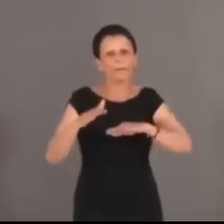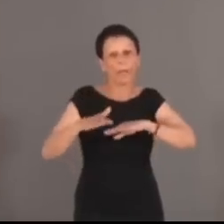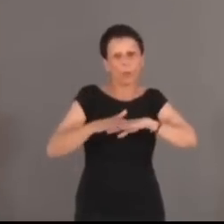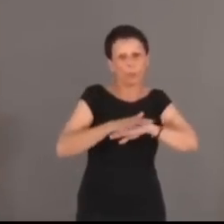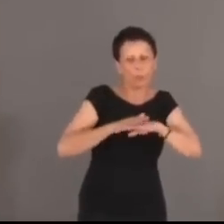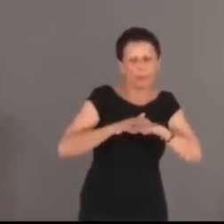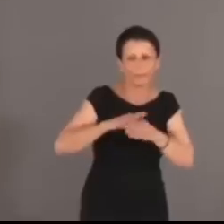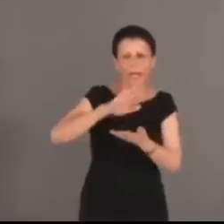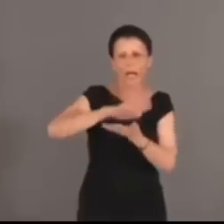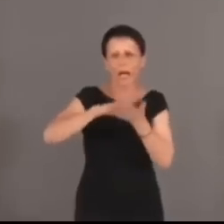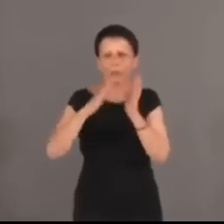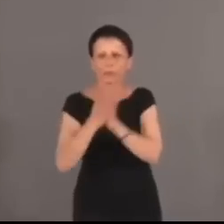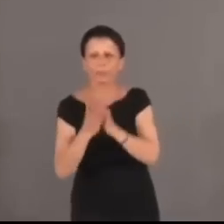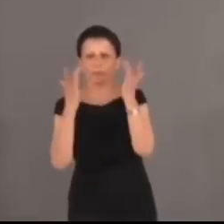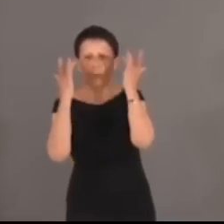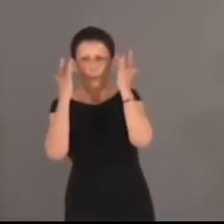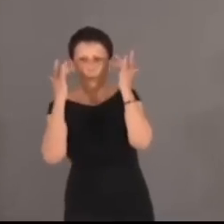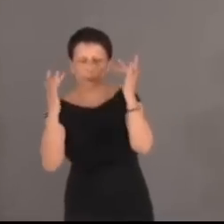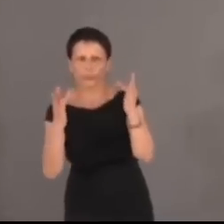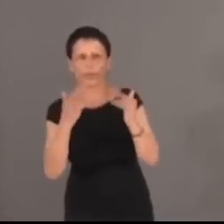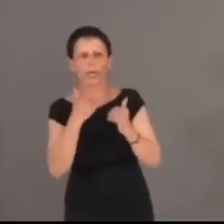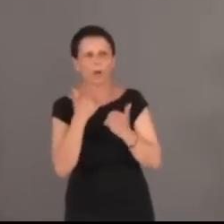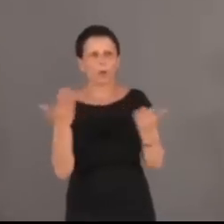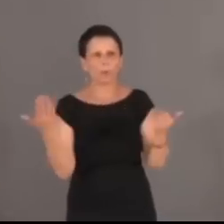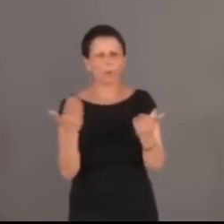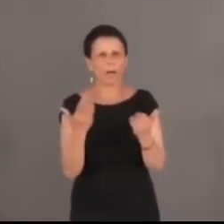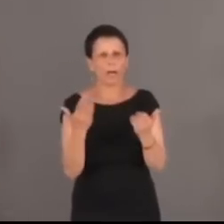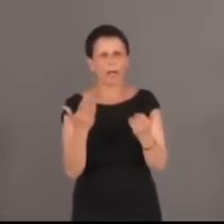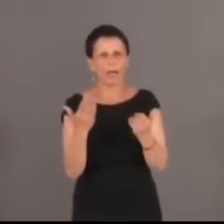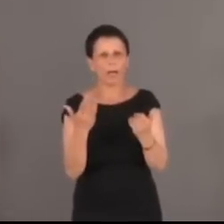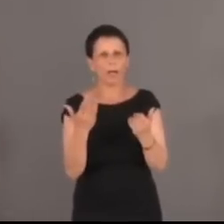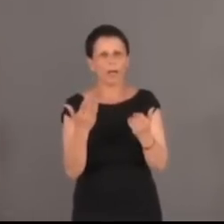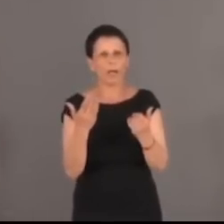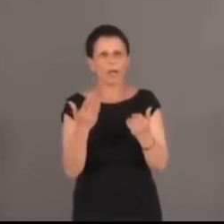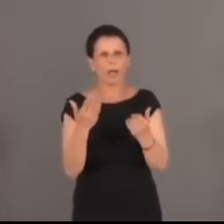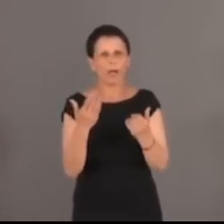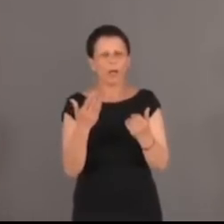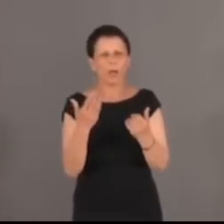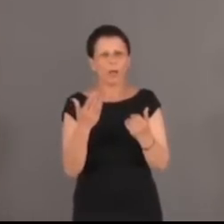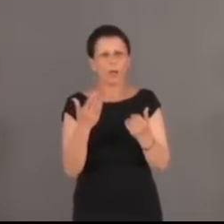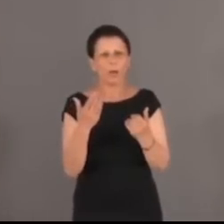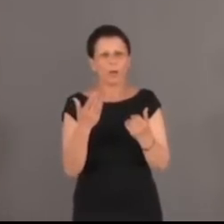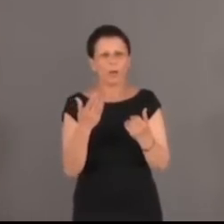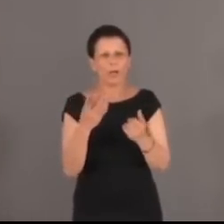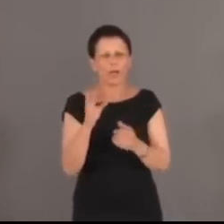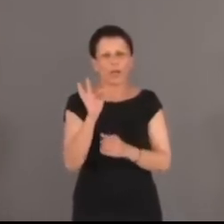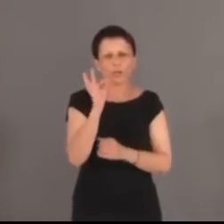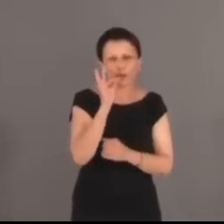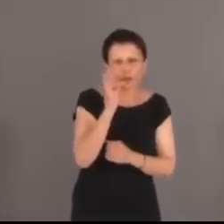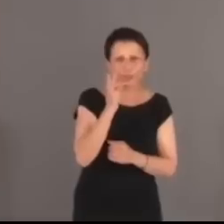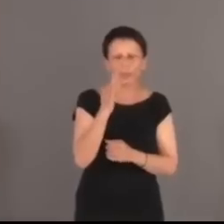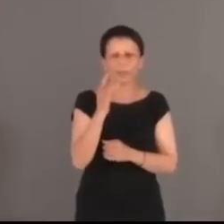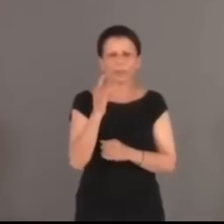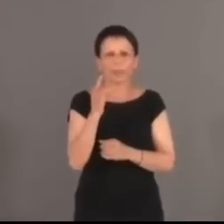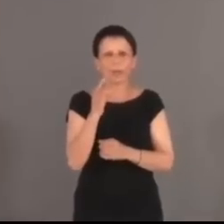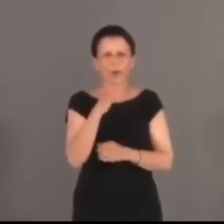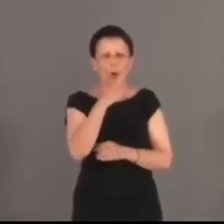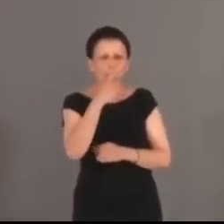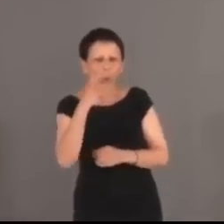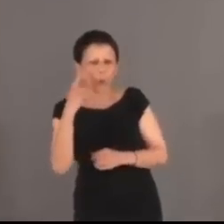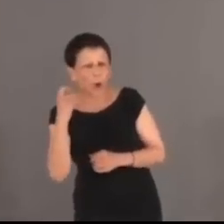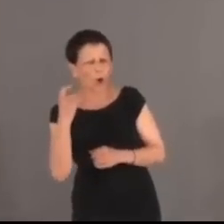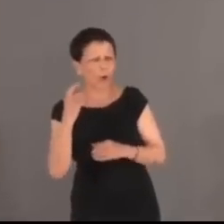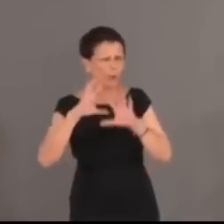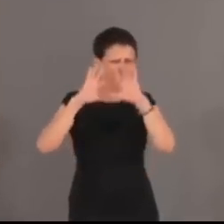associatif, culturel, à savoir que l'herbe, que le shit, que la coke, tout